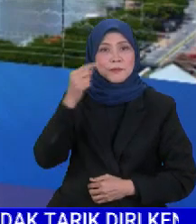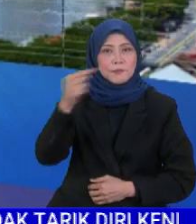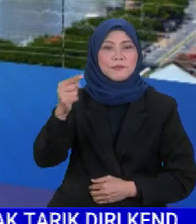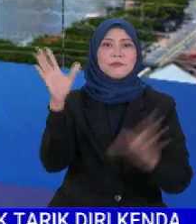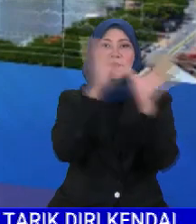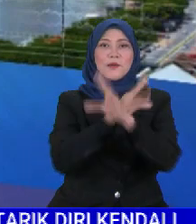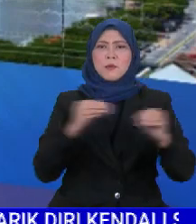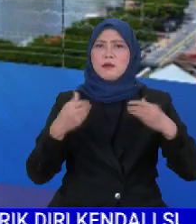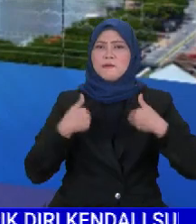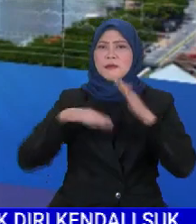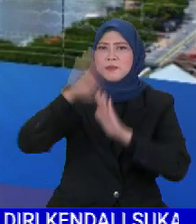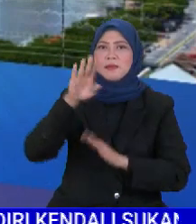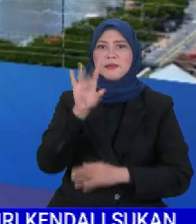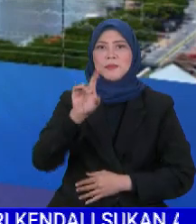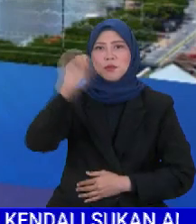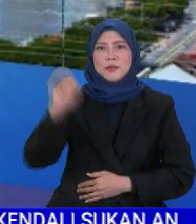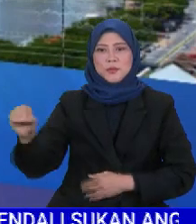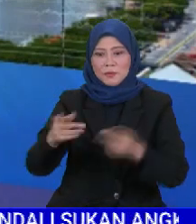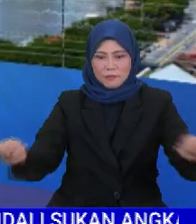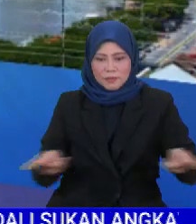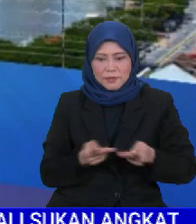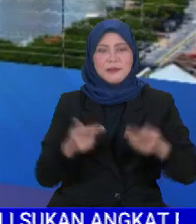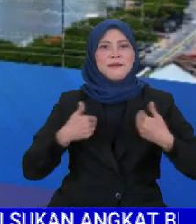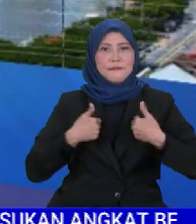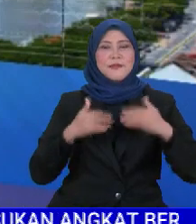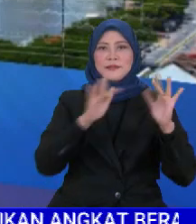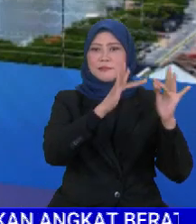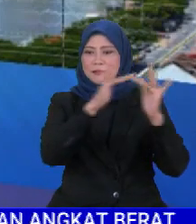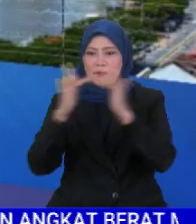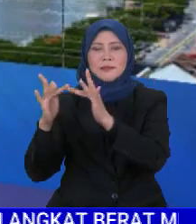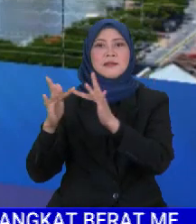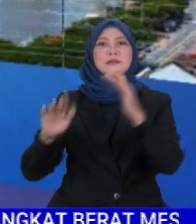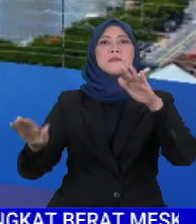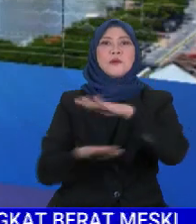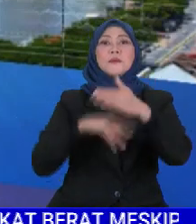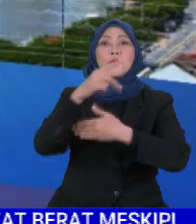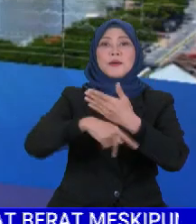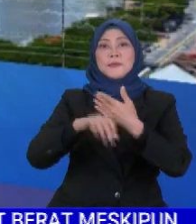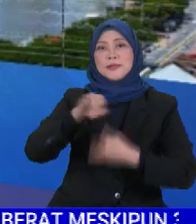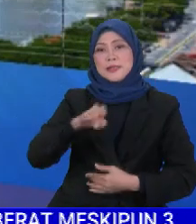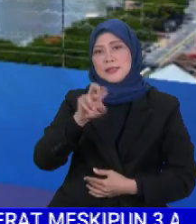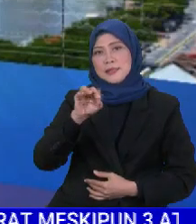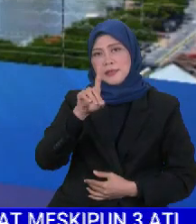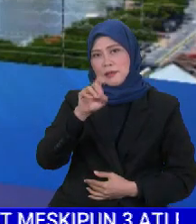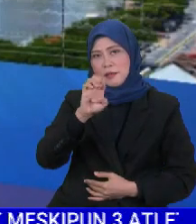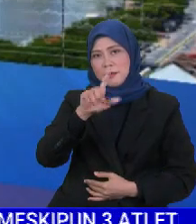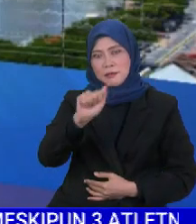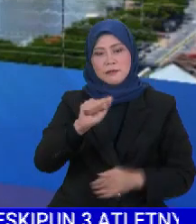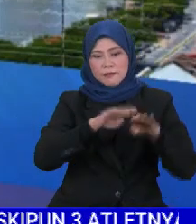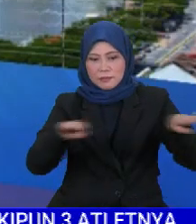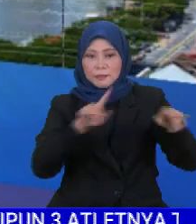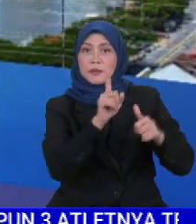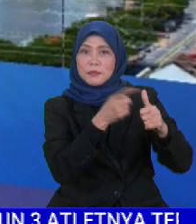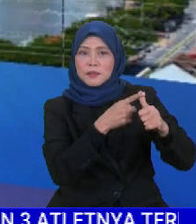kini mempunyai lebih 80% kawasan mempunyai liputan di bawah program Jendela Fasa pertama yang bakal